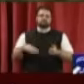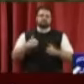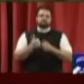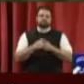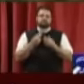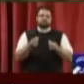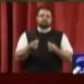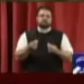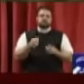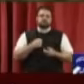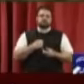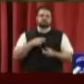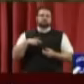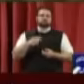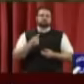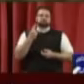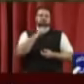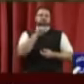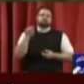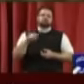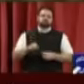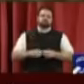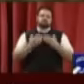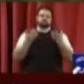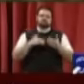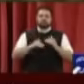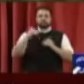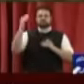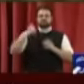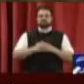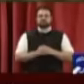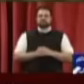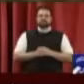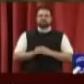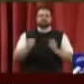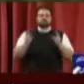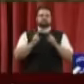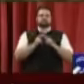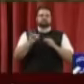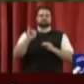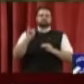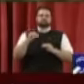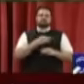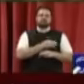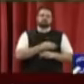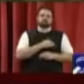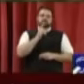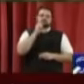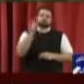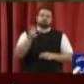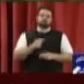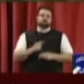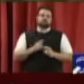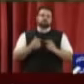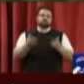Eu sunt pe un anumit nivel, să spunem. Mă dezvolt, că vreau să crez, vreau să... Și mă întâlnesc cu cineva, la facultate sau undeva, cu care